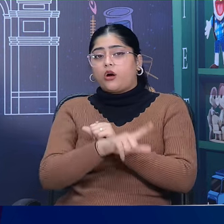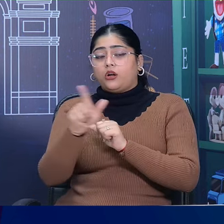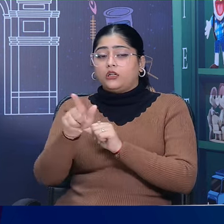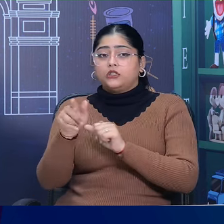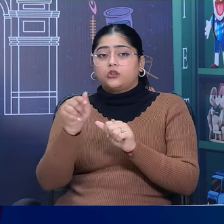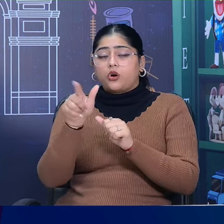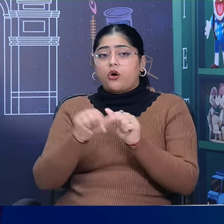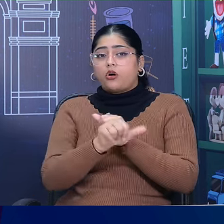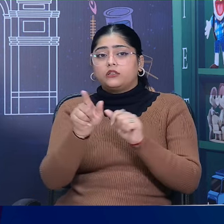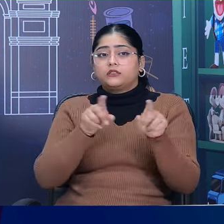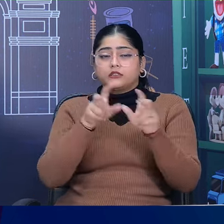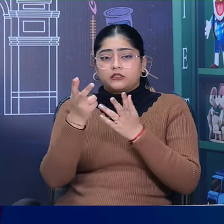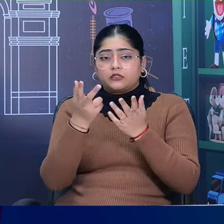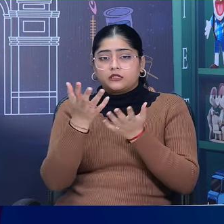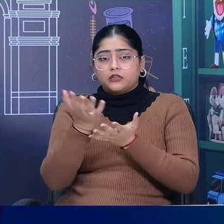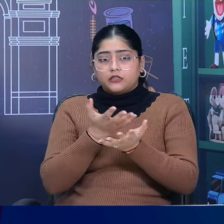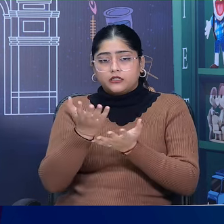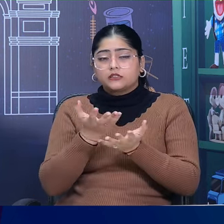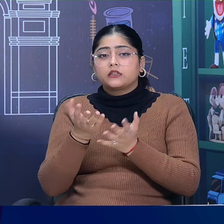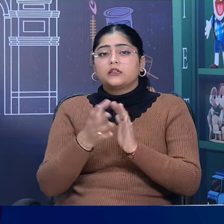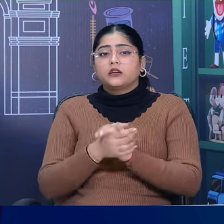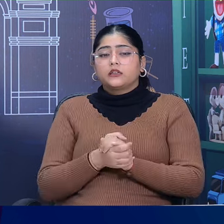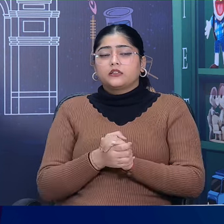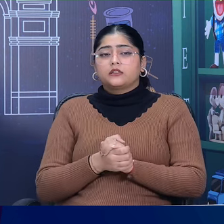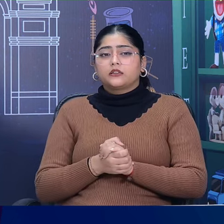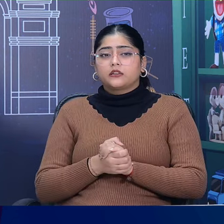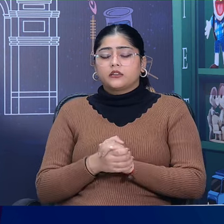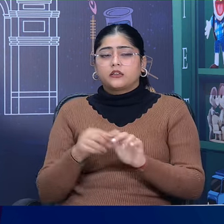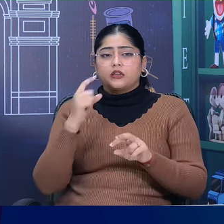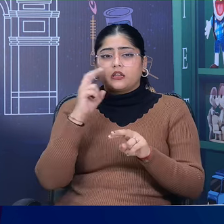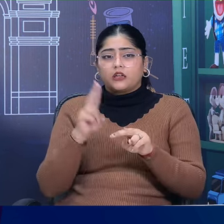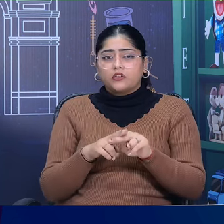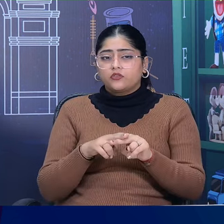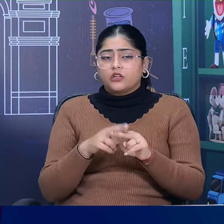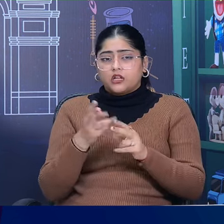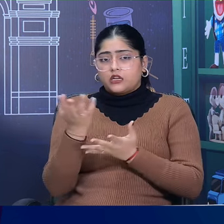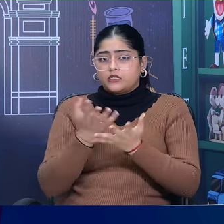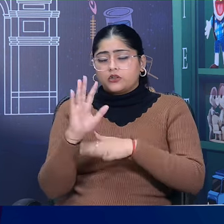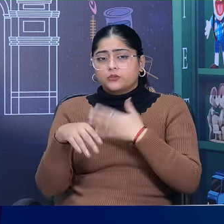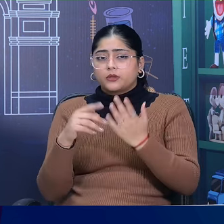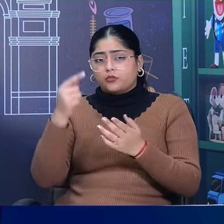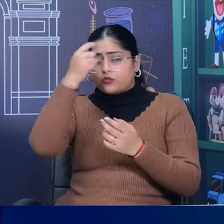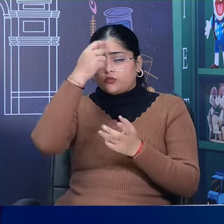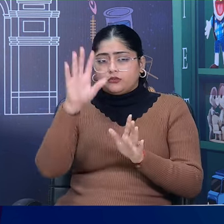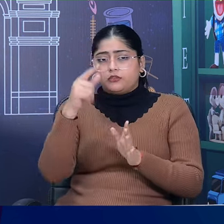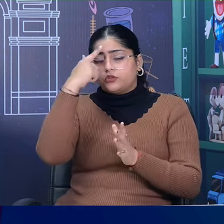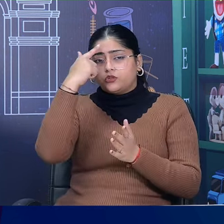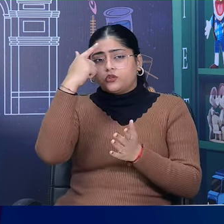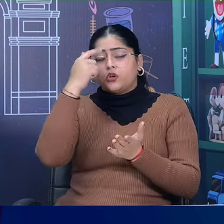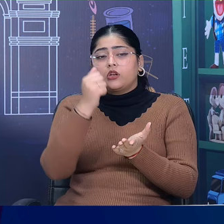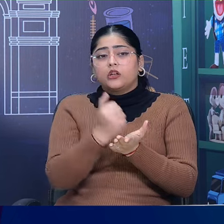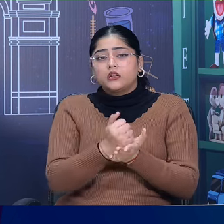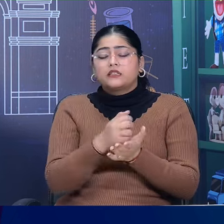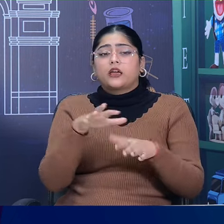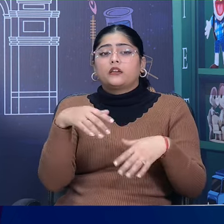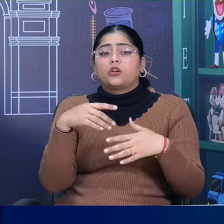जाता है कि आप क्या सजेस्ट करेंगे जी कि अगर यह समस्या है तो इस समस्या का कोई ना कोई समाधान आप सजेस्ट कीजिए तो सभा के